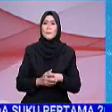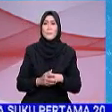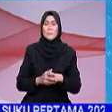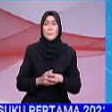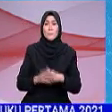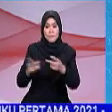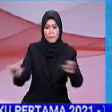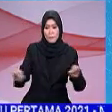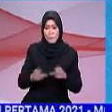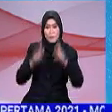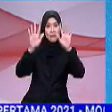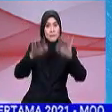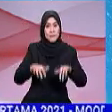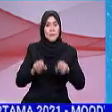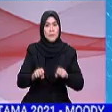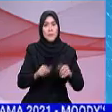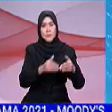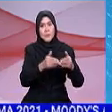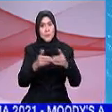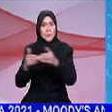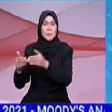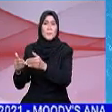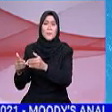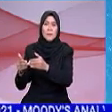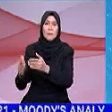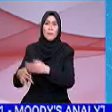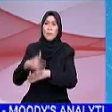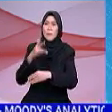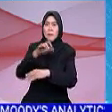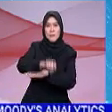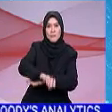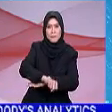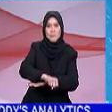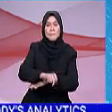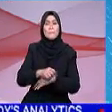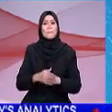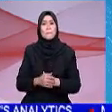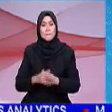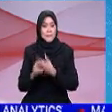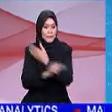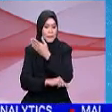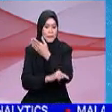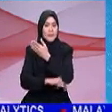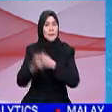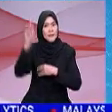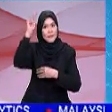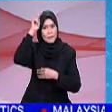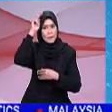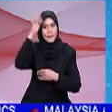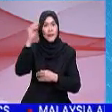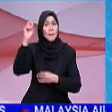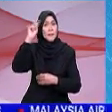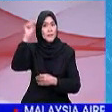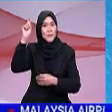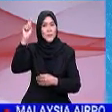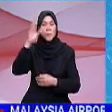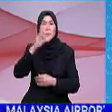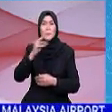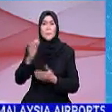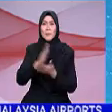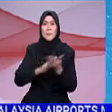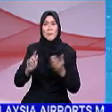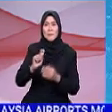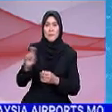ini kita jangkakan boleh berlanjutan sehingga ke awal malam nanti. Bagi negeri Kelantan dan juga Terengganu, begitu juga di